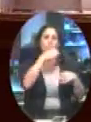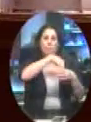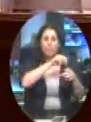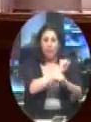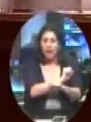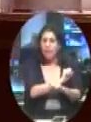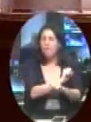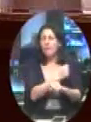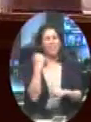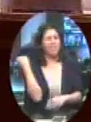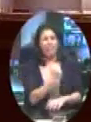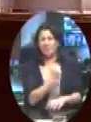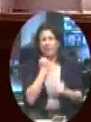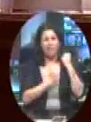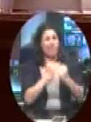רצח מהנוראים ביותר